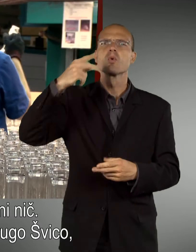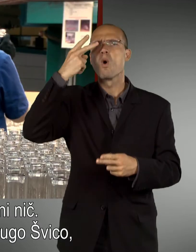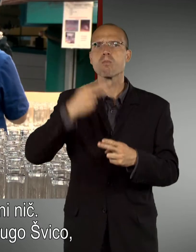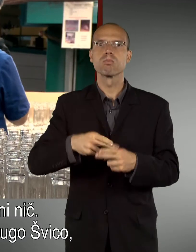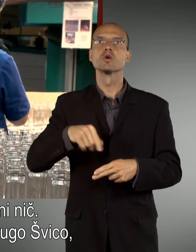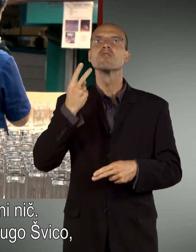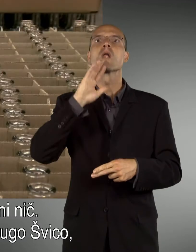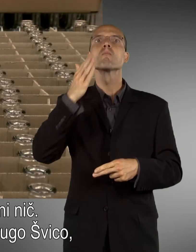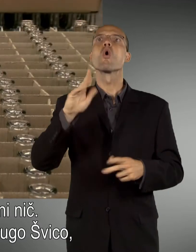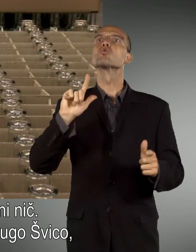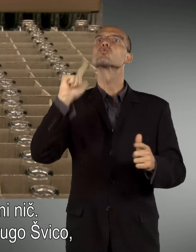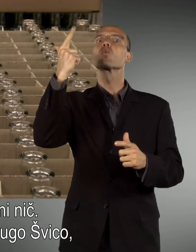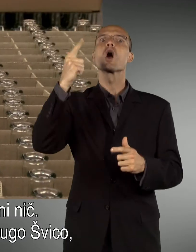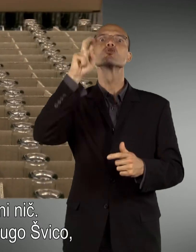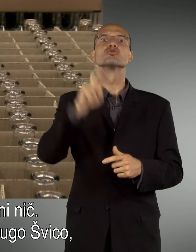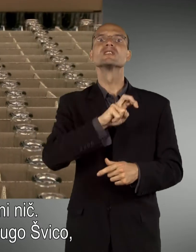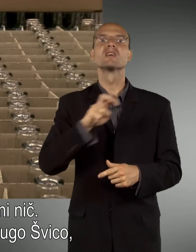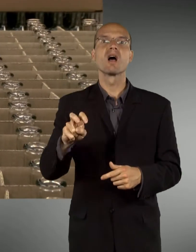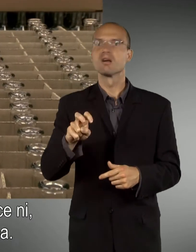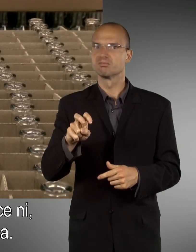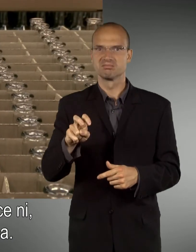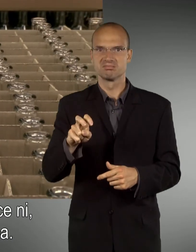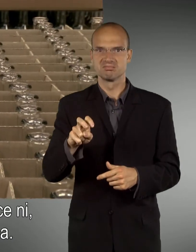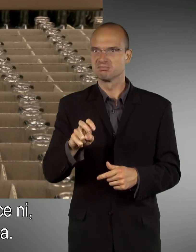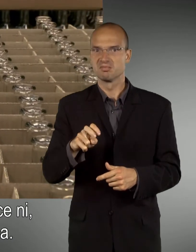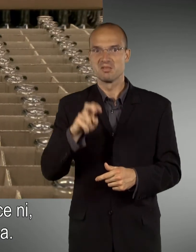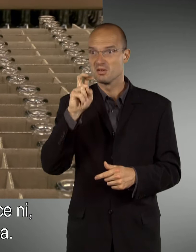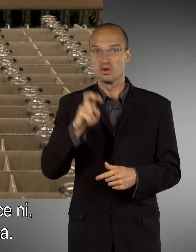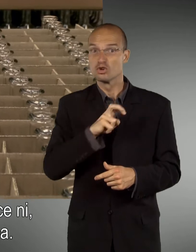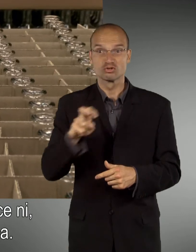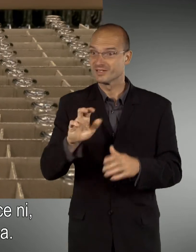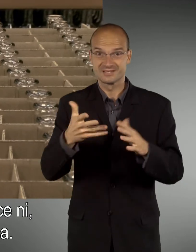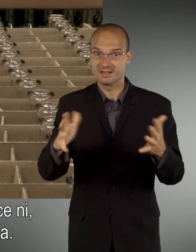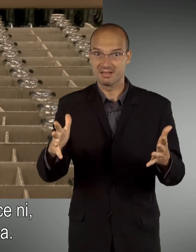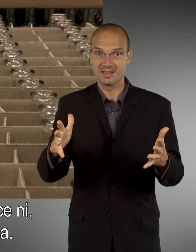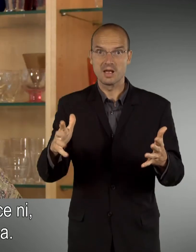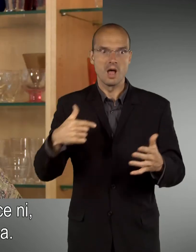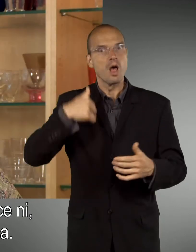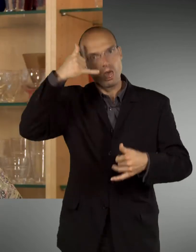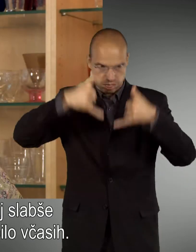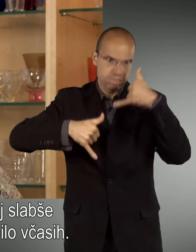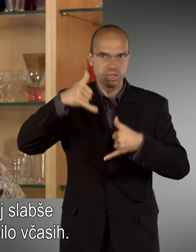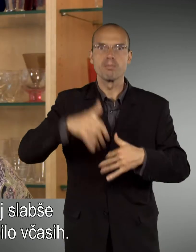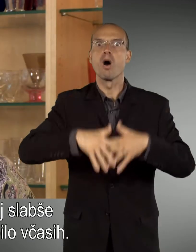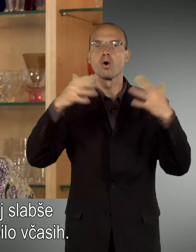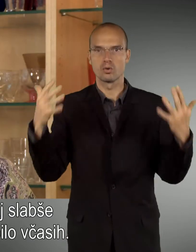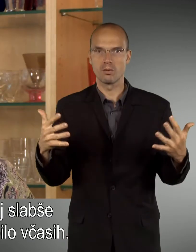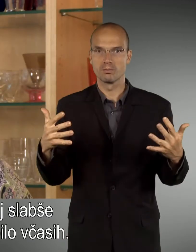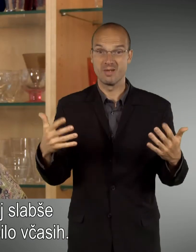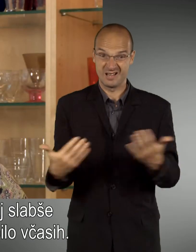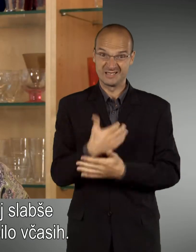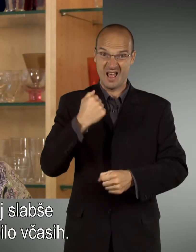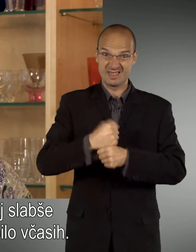Obljubljali so nam drugo Švico, sam zdaj Švice ni, švicamo pa ja. Za delavce je